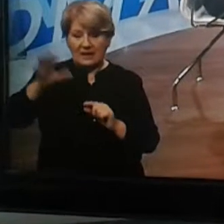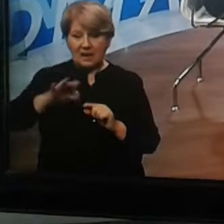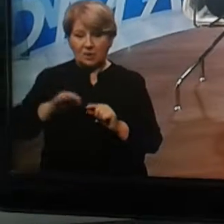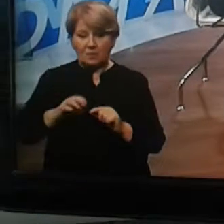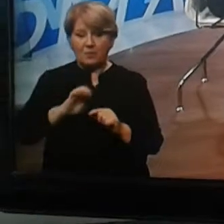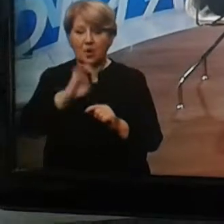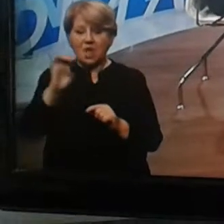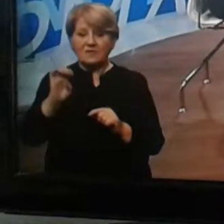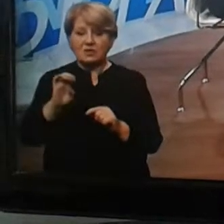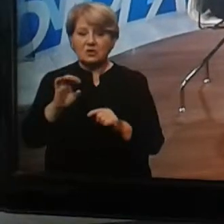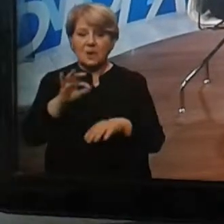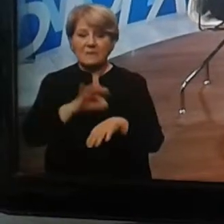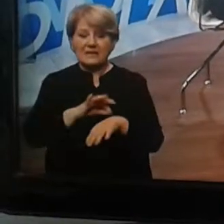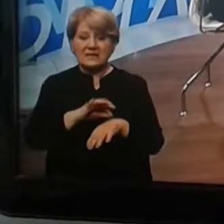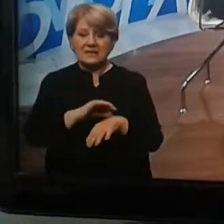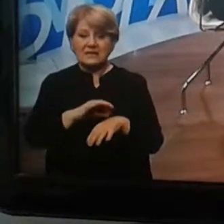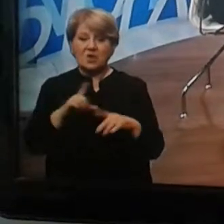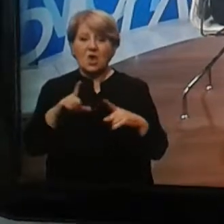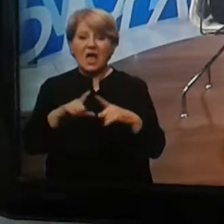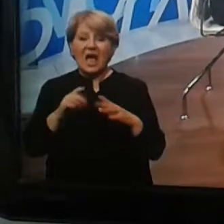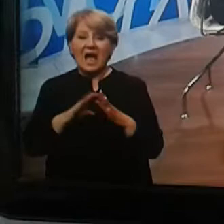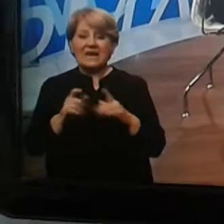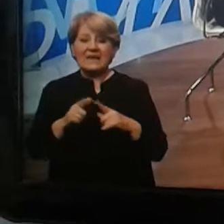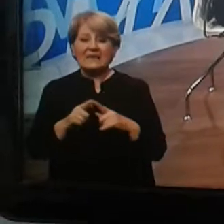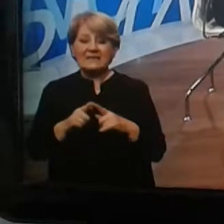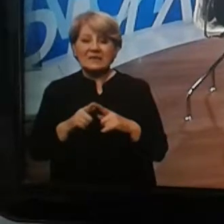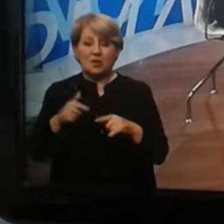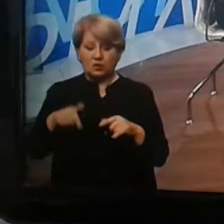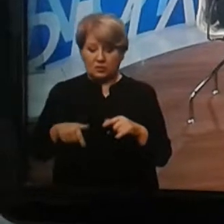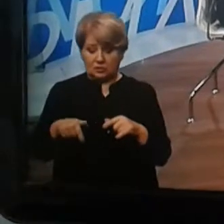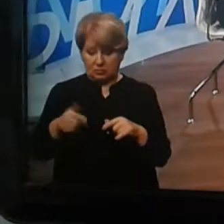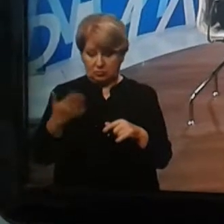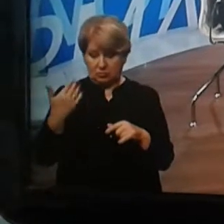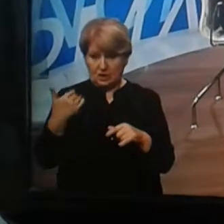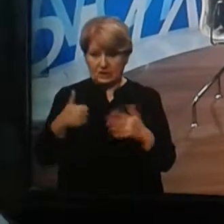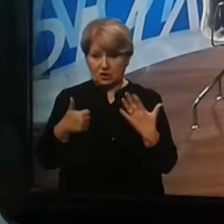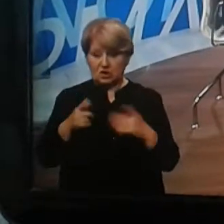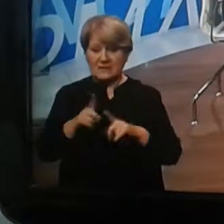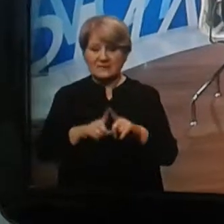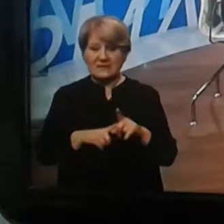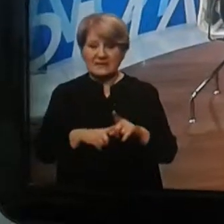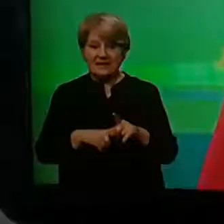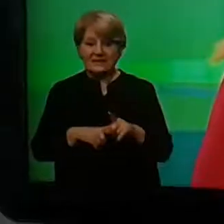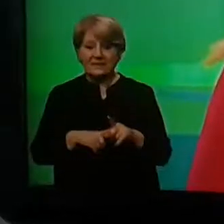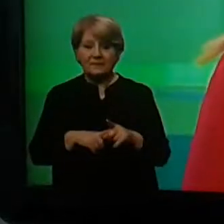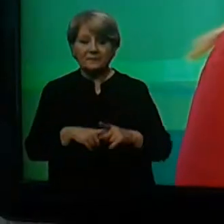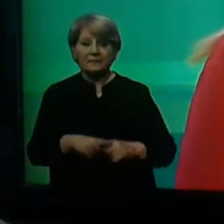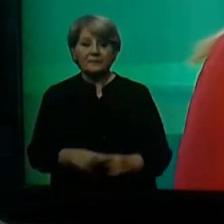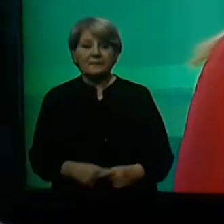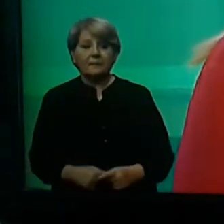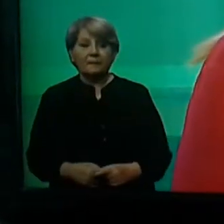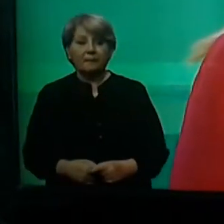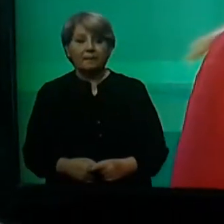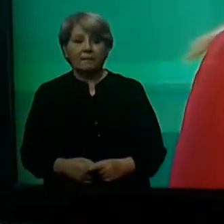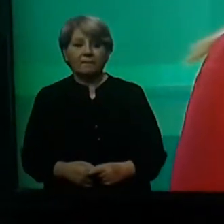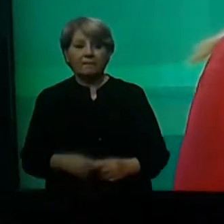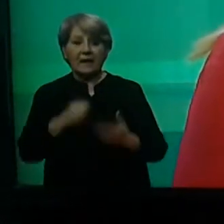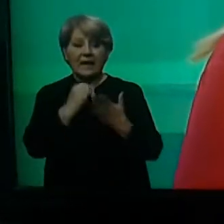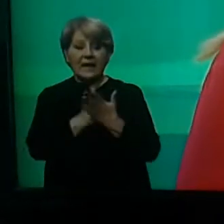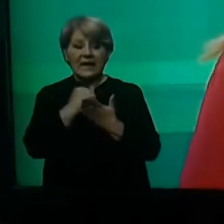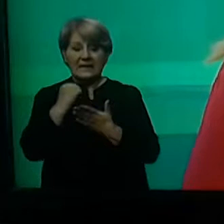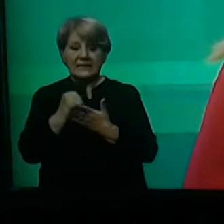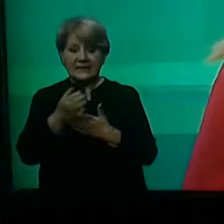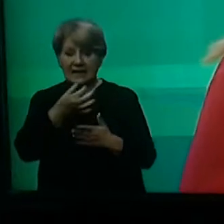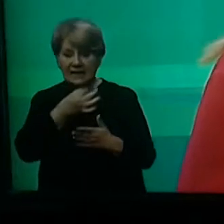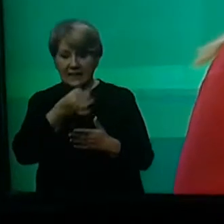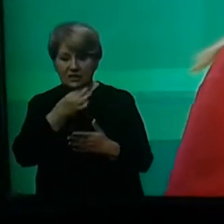Evropskoj medicinskoj agenciji od ovoga proljeća unazad par mjeseci, registriran